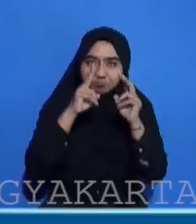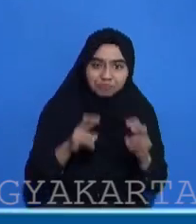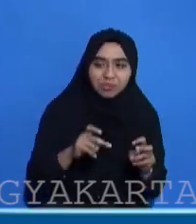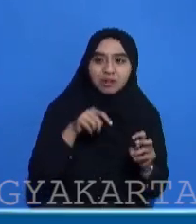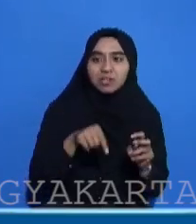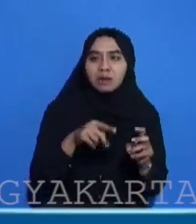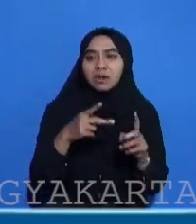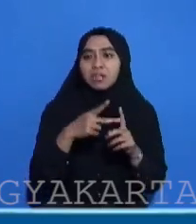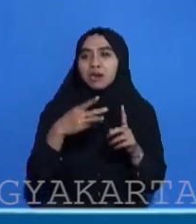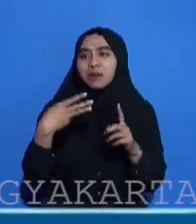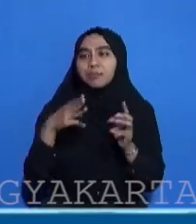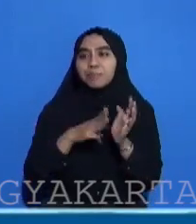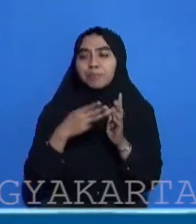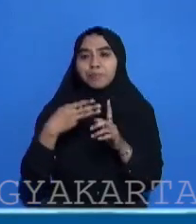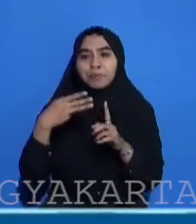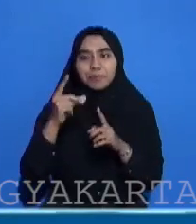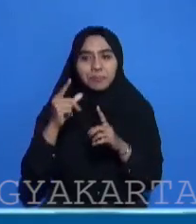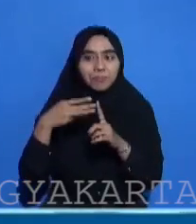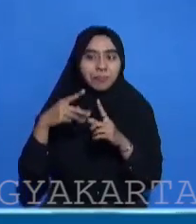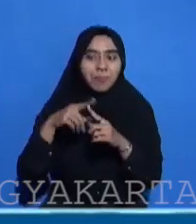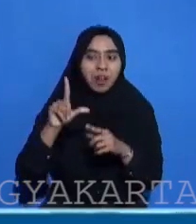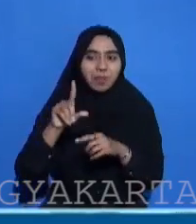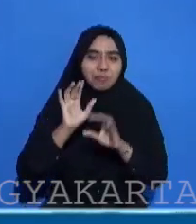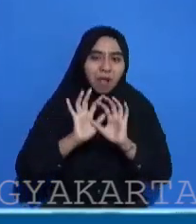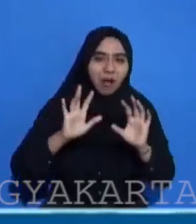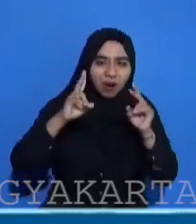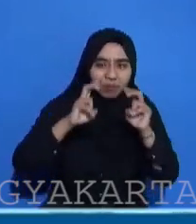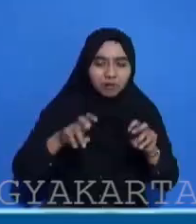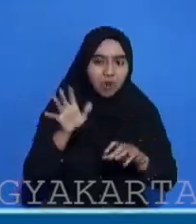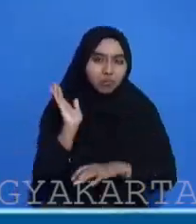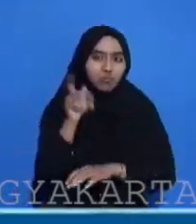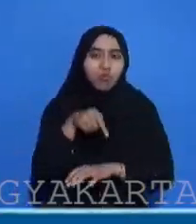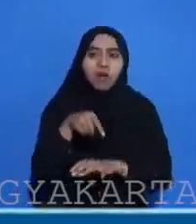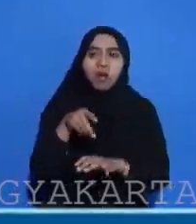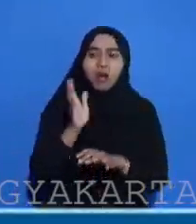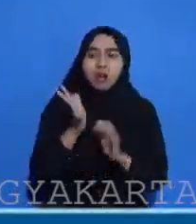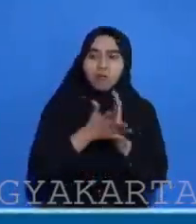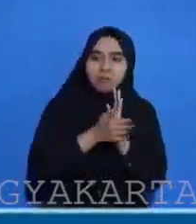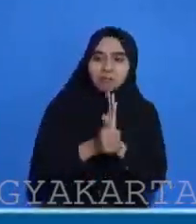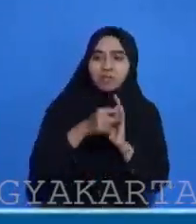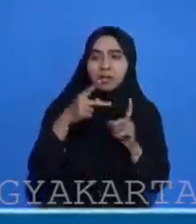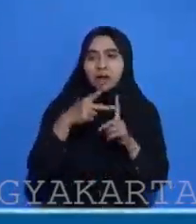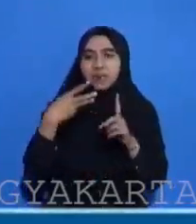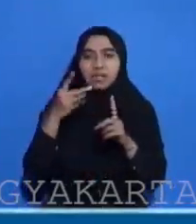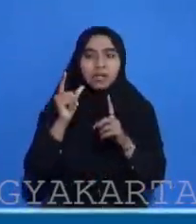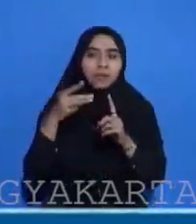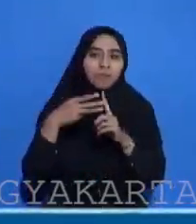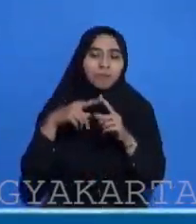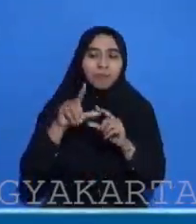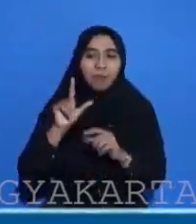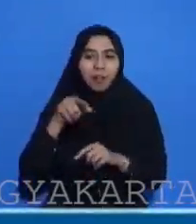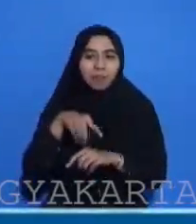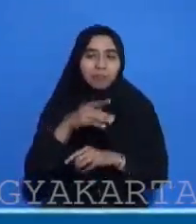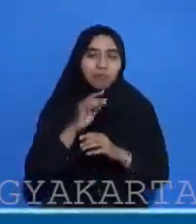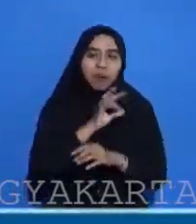ingkang sampun nindakaken panliten tumrap kangkung laut. Ing asanipun para herbalis kangkung laut dados usada ingkang mumpuni sanget